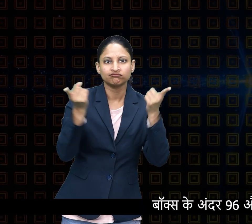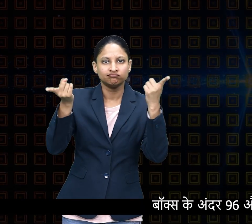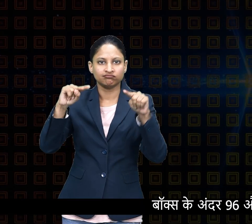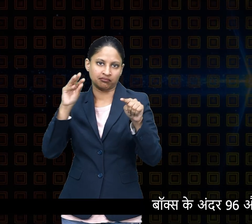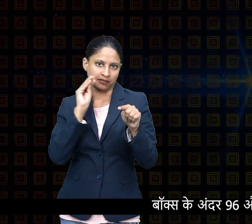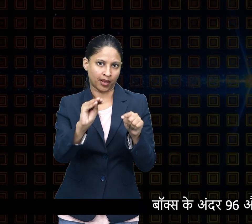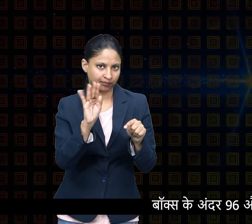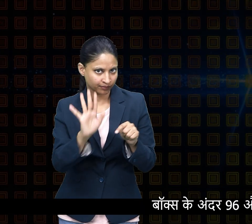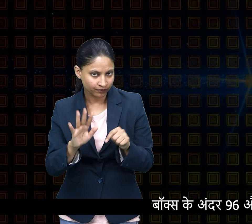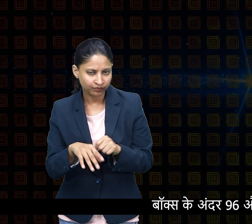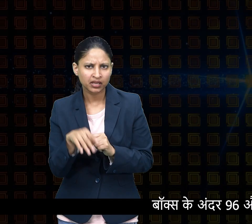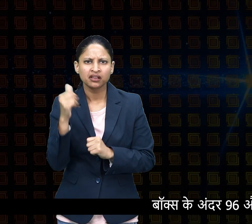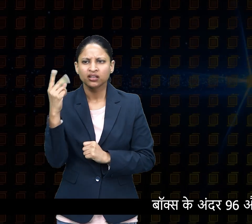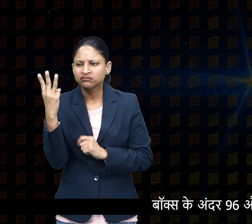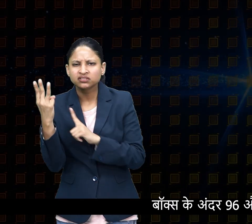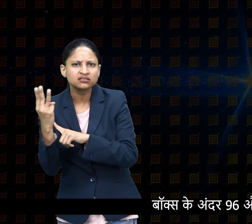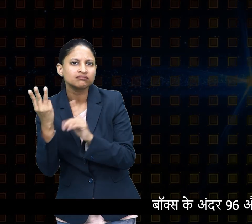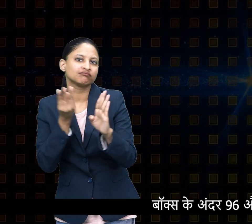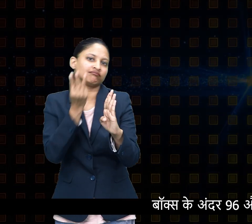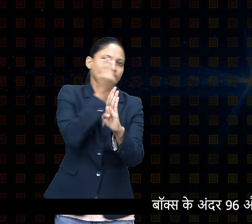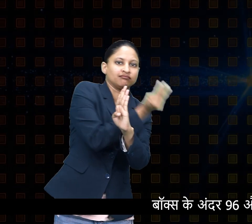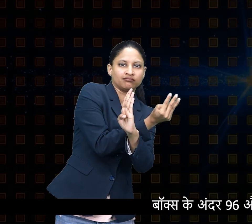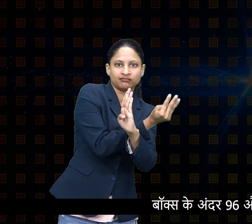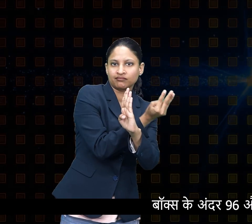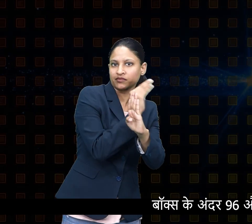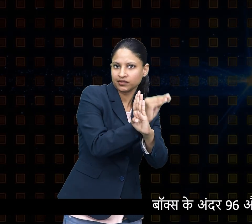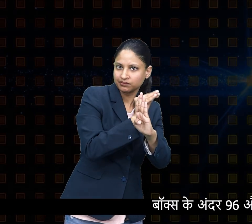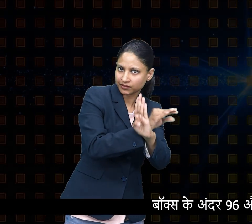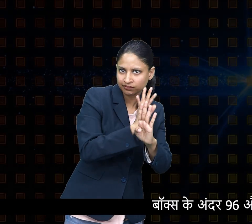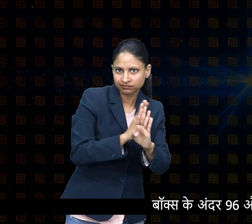बॉक्स के अंदर 96 और बाईं ओर 3 लिखें।